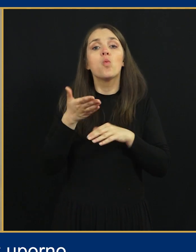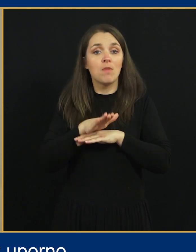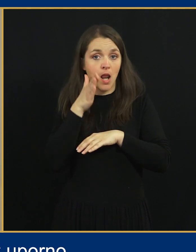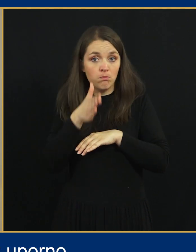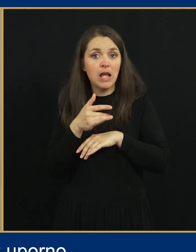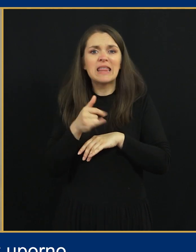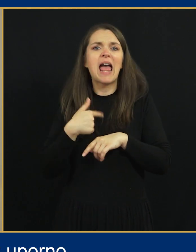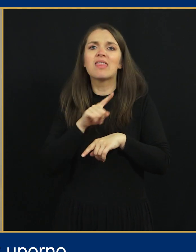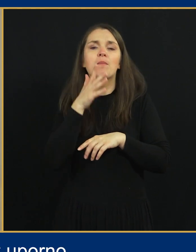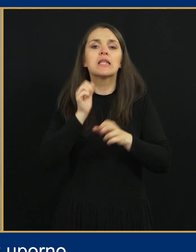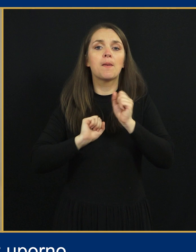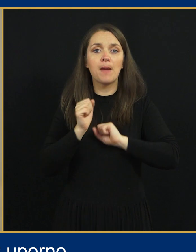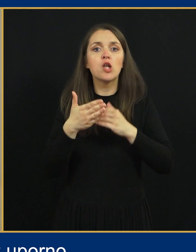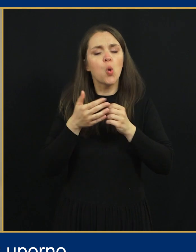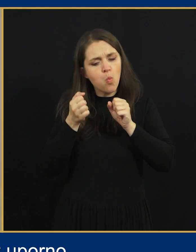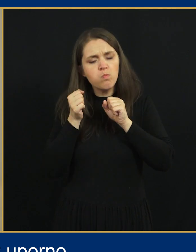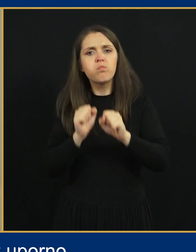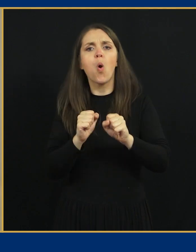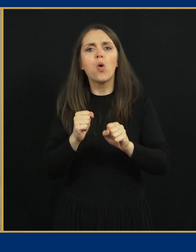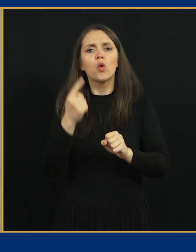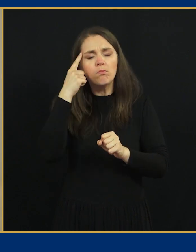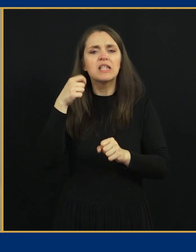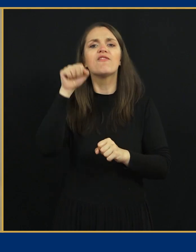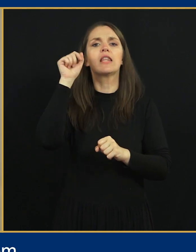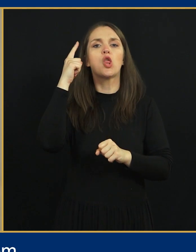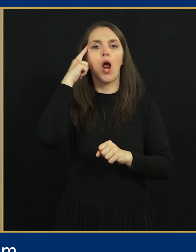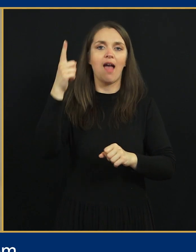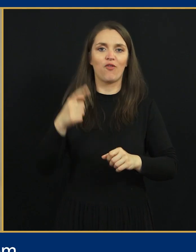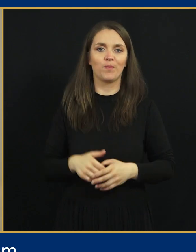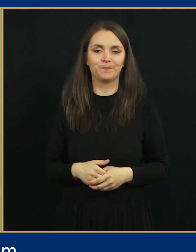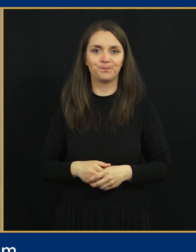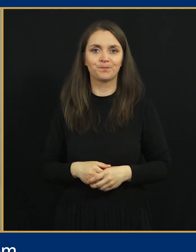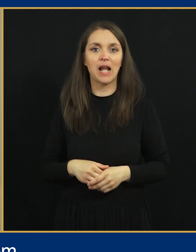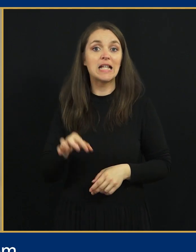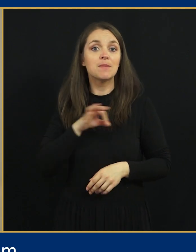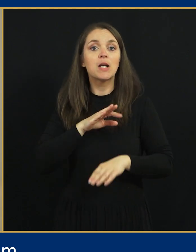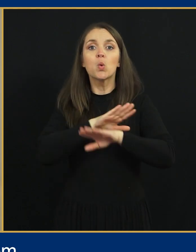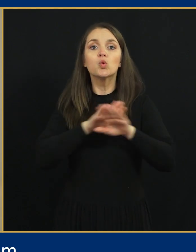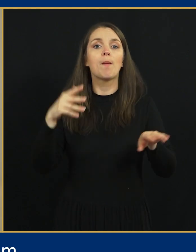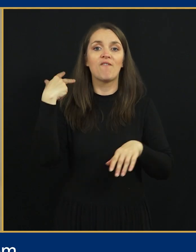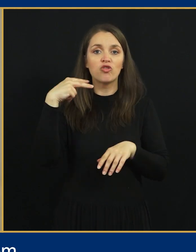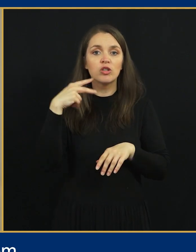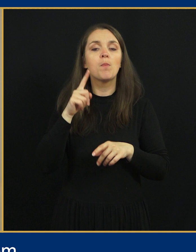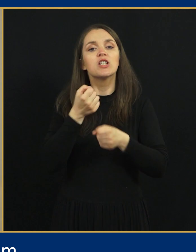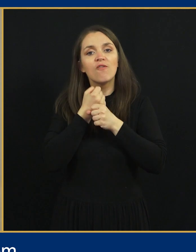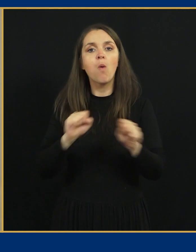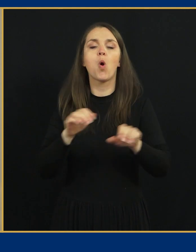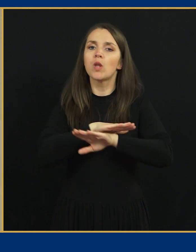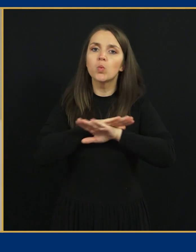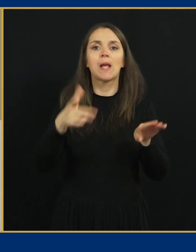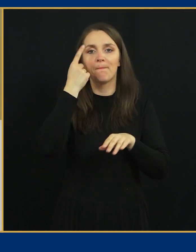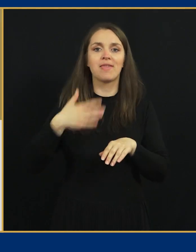z uporno dvignjeno glavo. Smrt vsem fašizmom in svoboda vsem narodom.